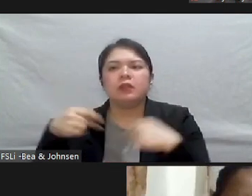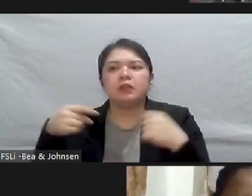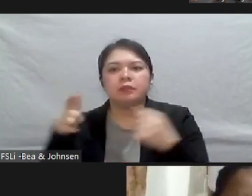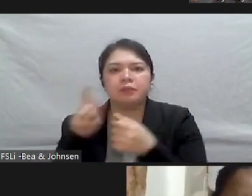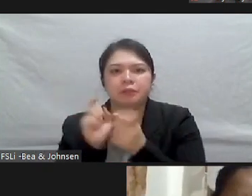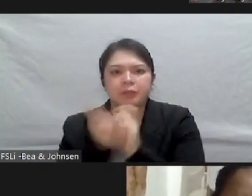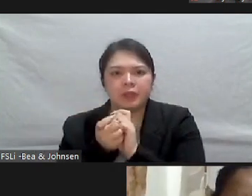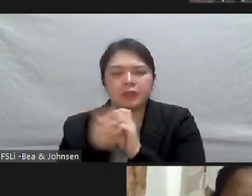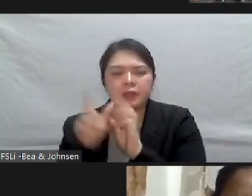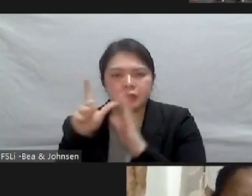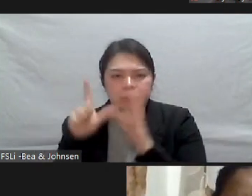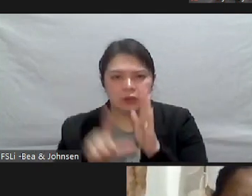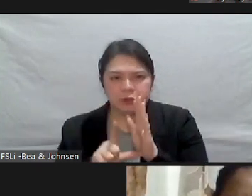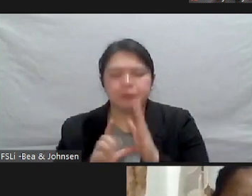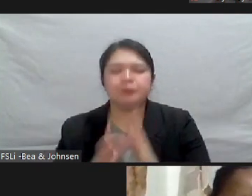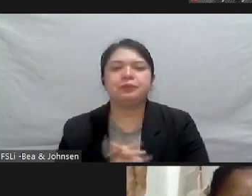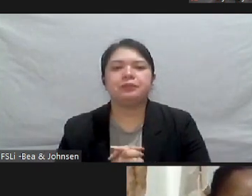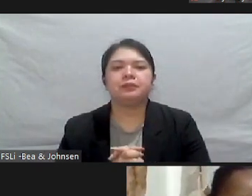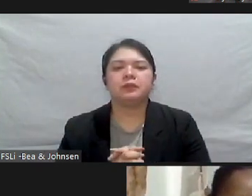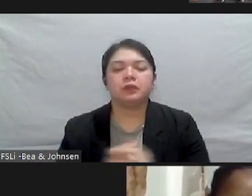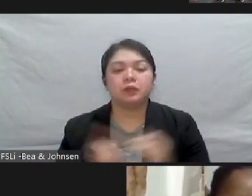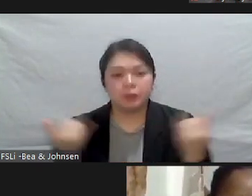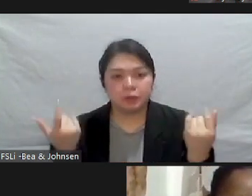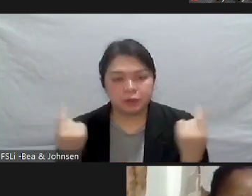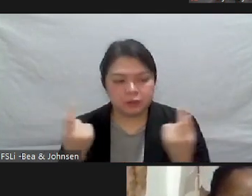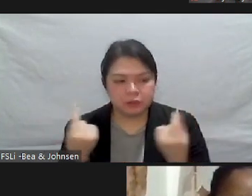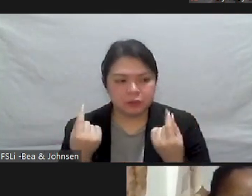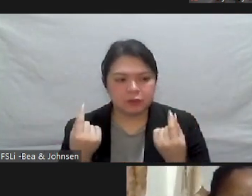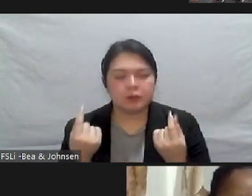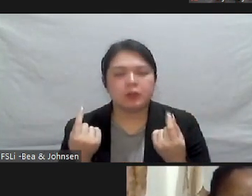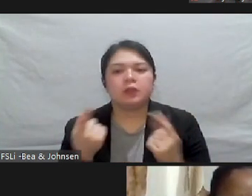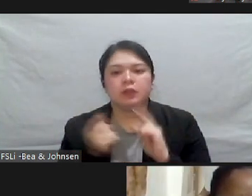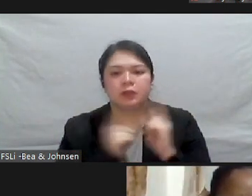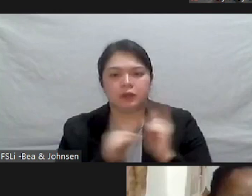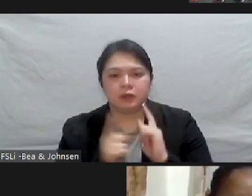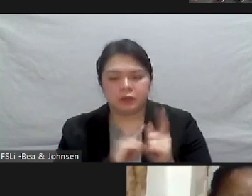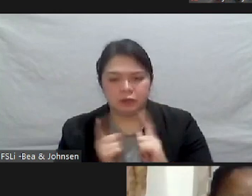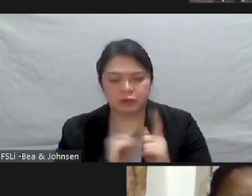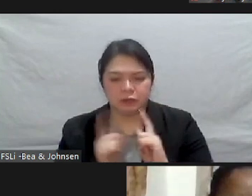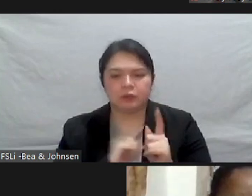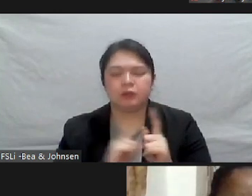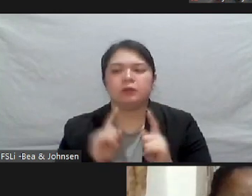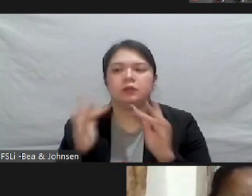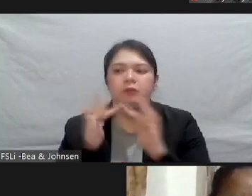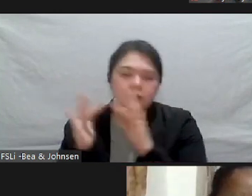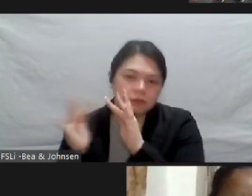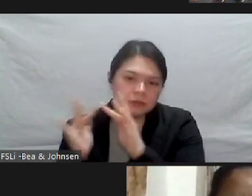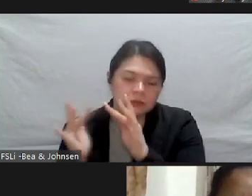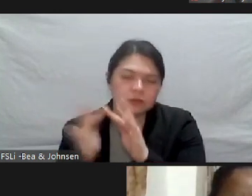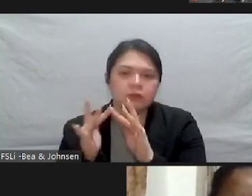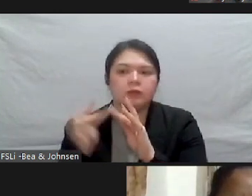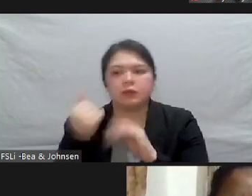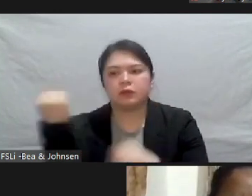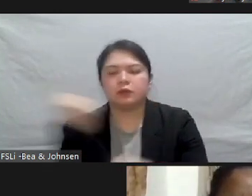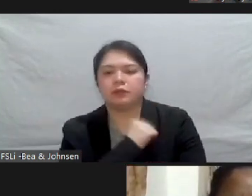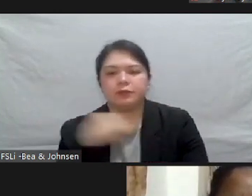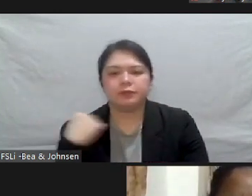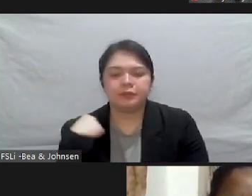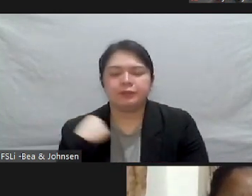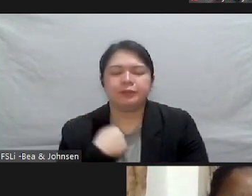so talagang ang pwedeng gawin natin ay kausapin natin siguro yung mga ibang taga-Senado. Kasi napansin ko